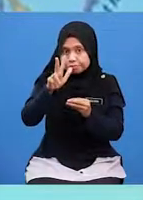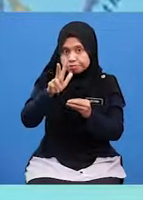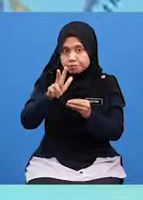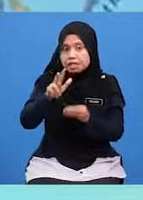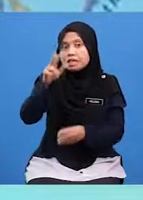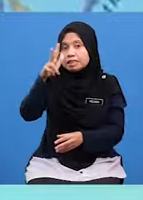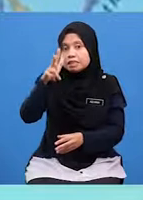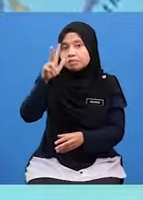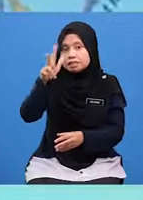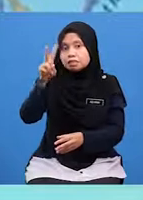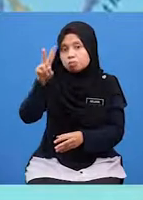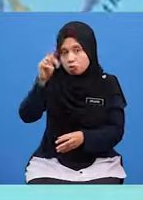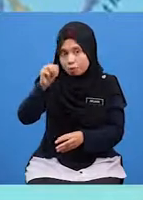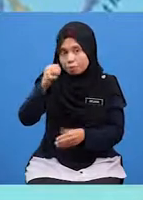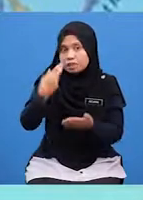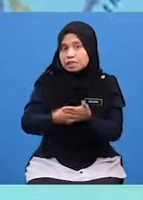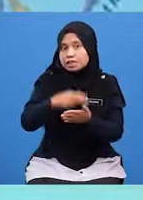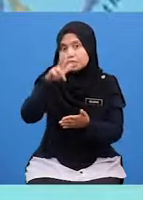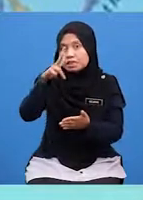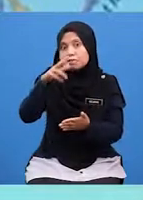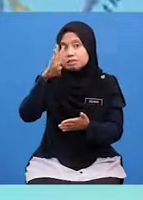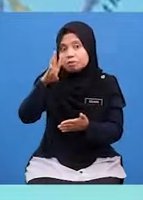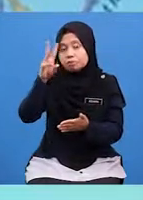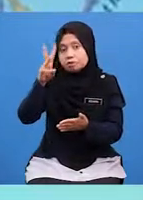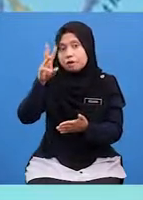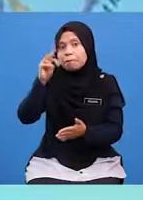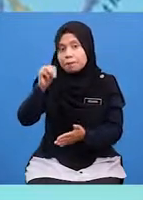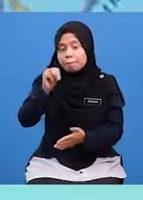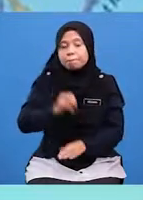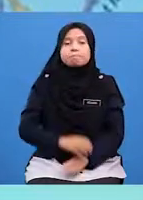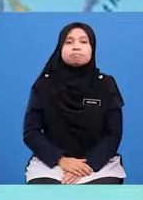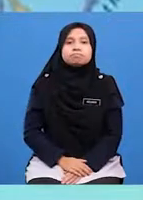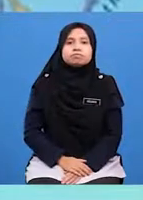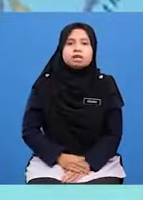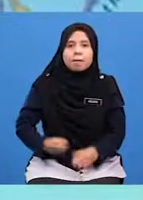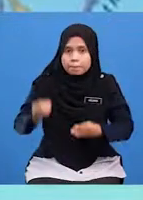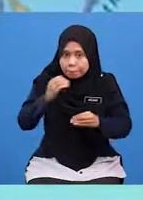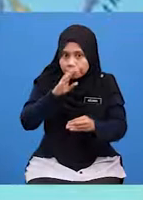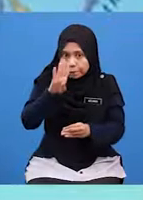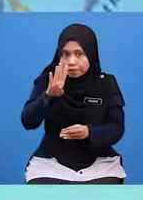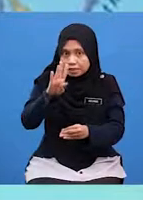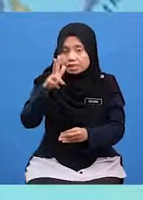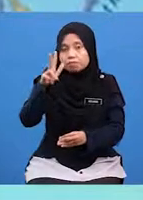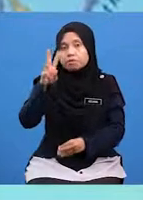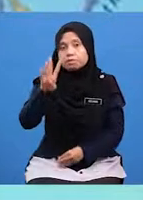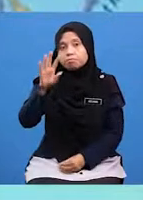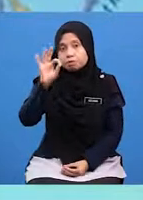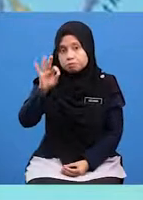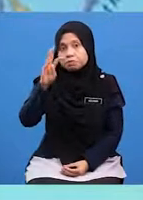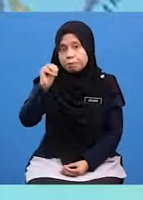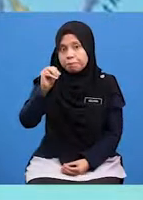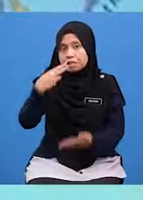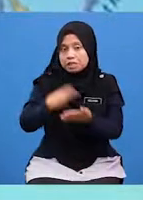antara 1332 Masihi sehingga 1346 Masihi. Pengembaraan keempat antara 1349